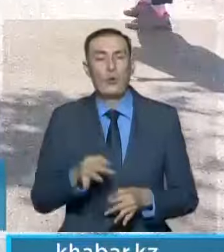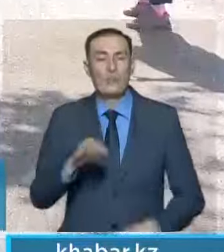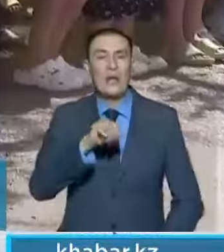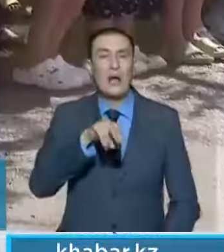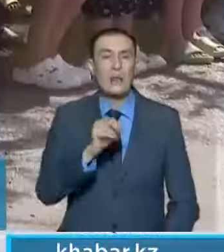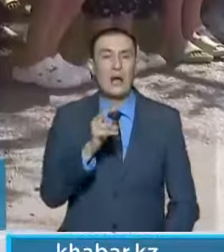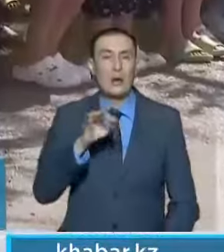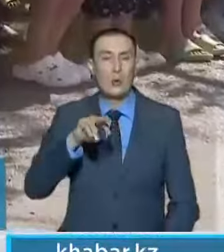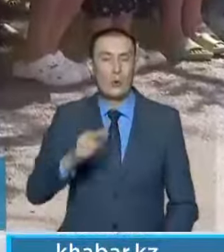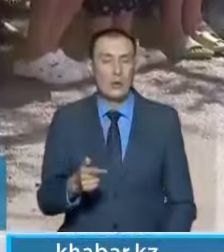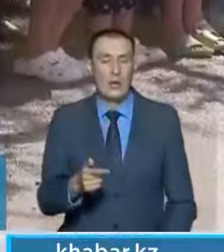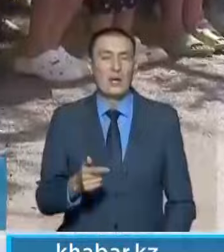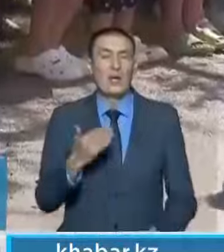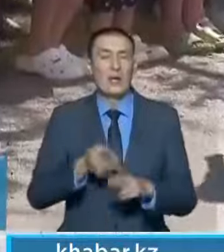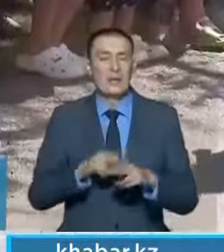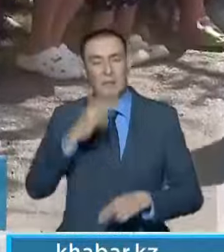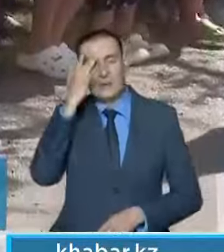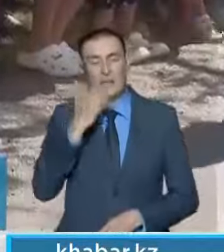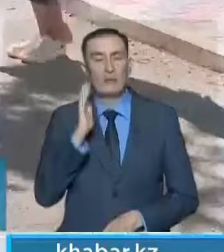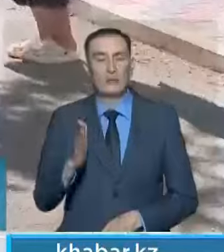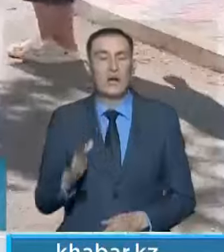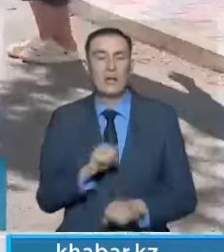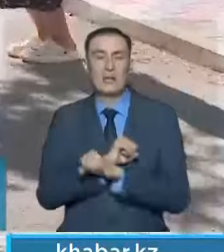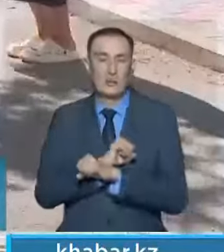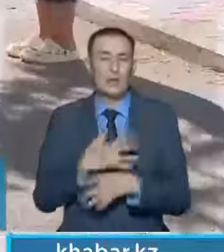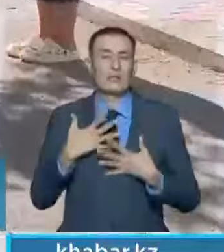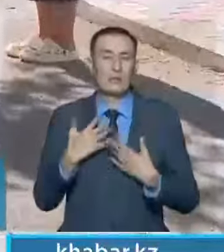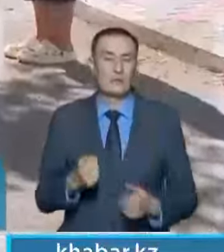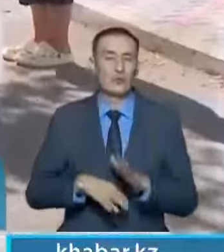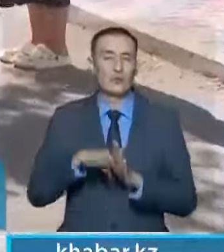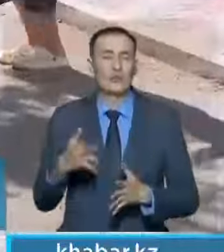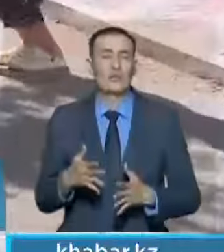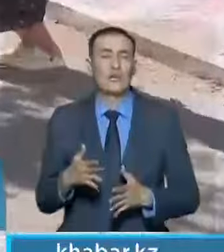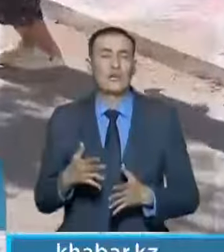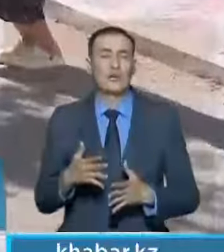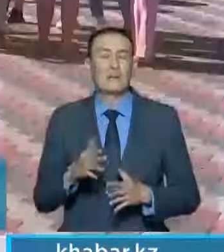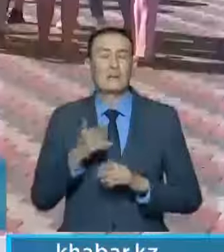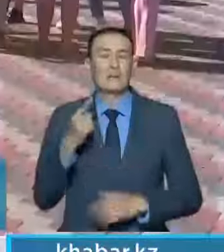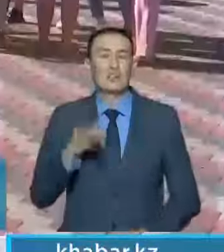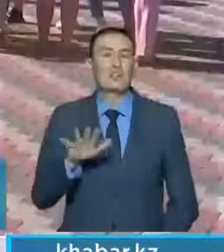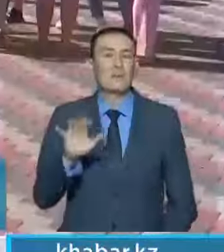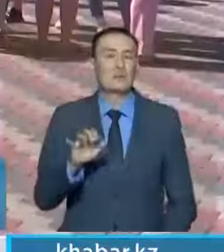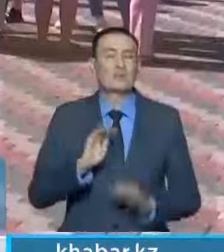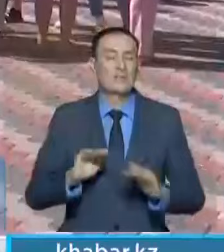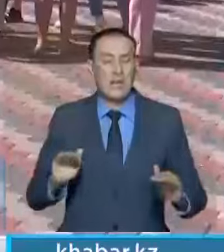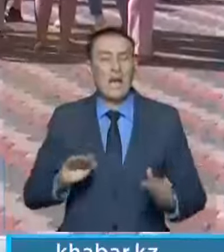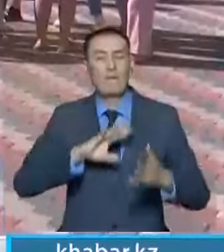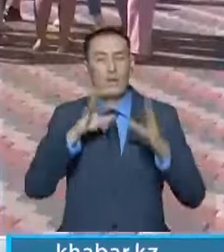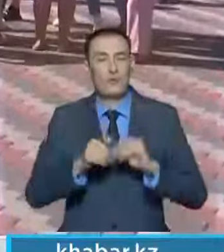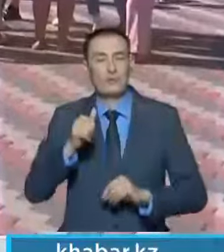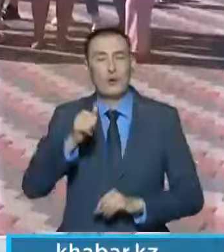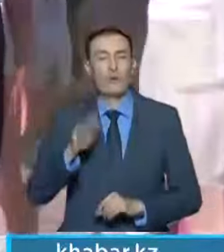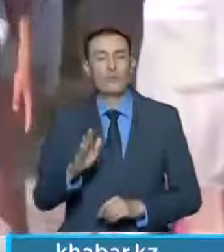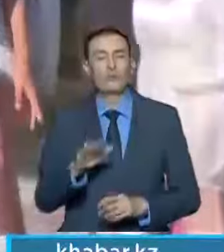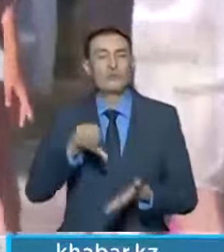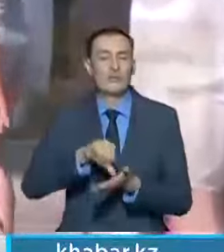жемчужины Житызуского края, этим летом отдохнет и оздоровится около 1500 детей. А в целом летним отдыхом в области